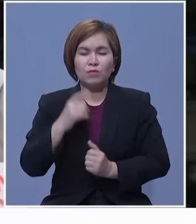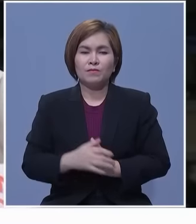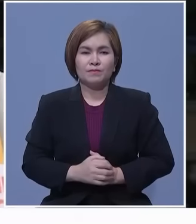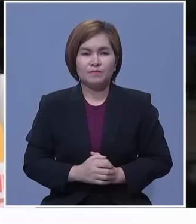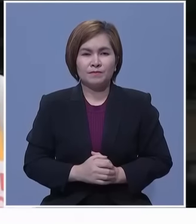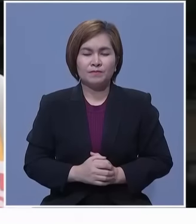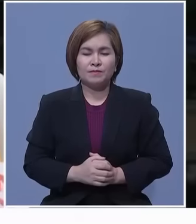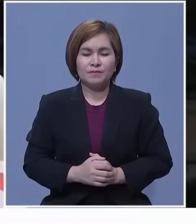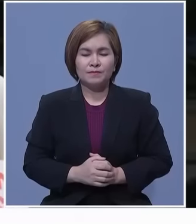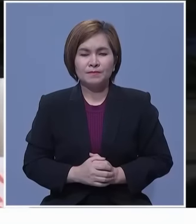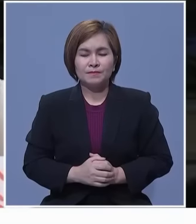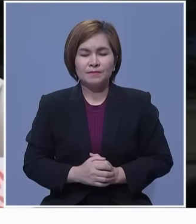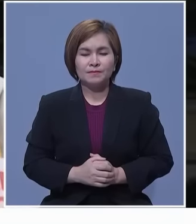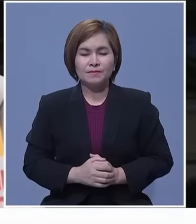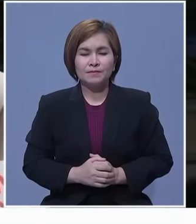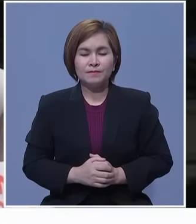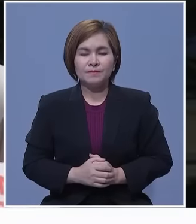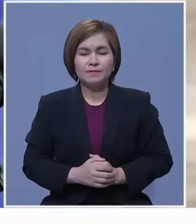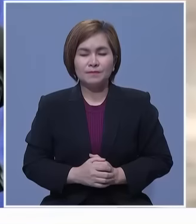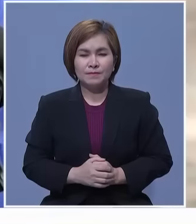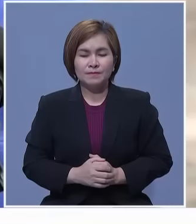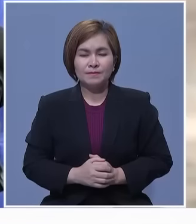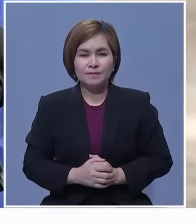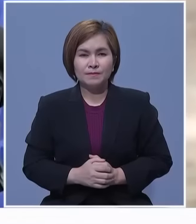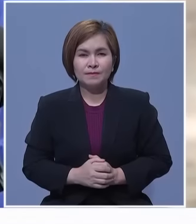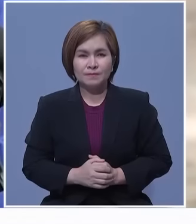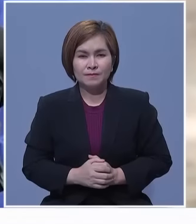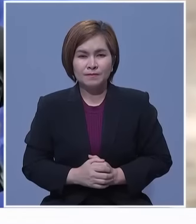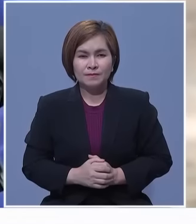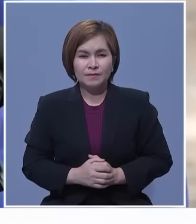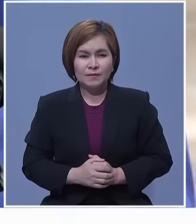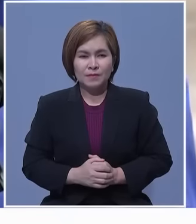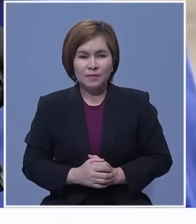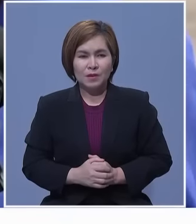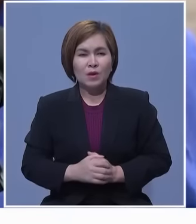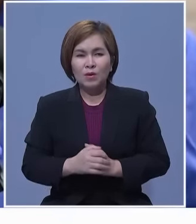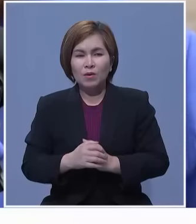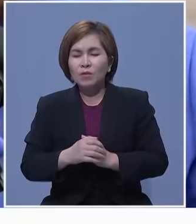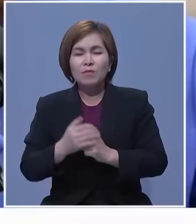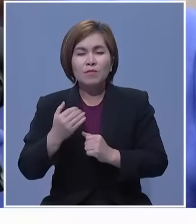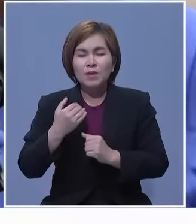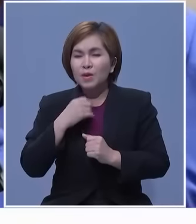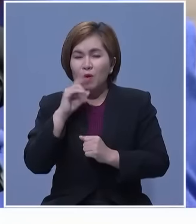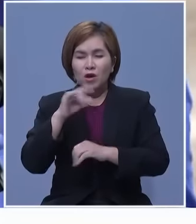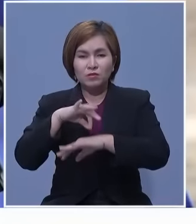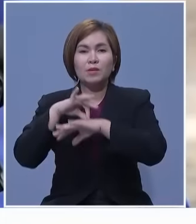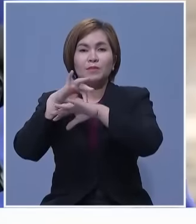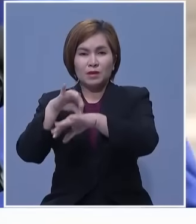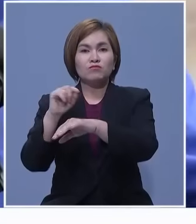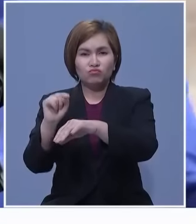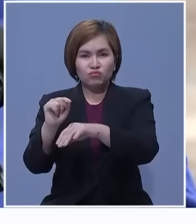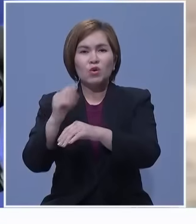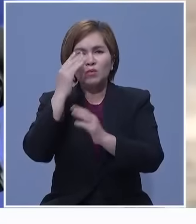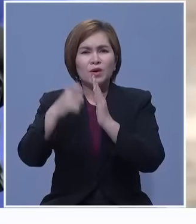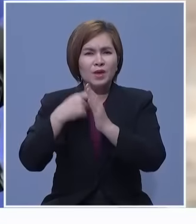รือลักษณะต้องห้ามในการดำรงตำแหน่งรัฐมนตรีพร้อมทั้งระบุถึงข้อกล่าวหากรณีแต่งตั้งนายพิชิตเพราะว่าตกอยู่ภาย